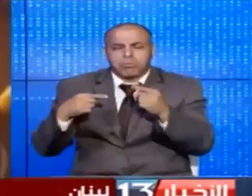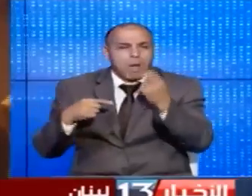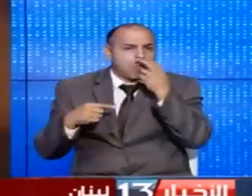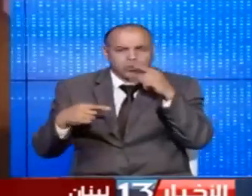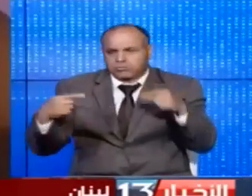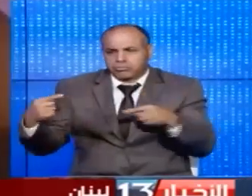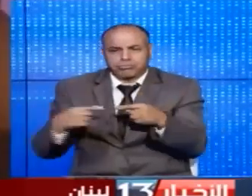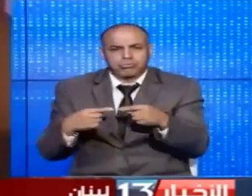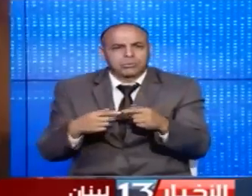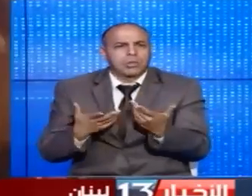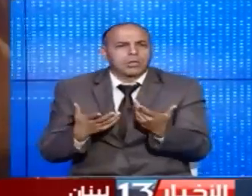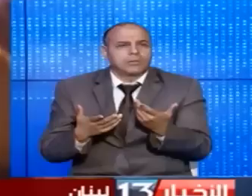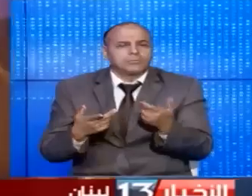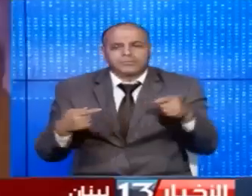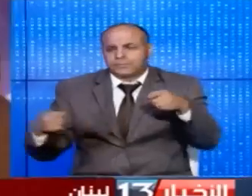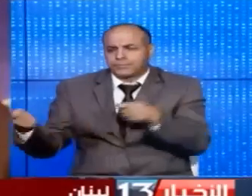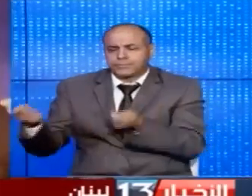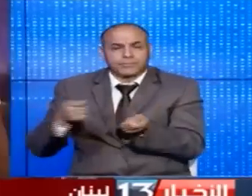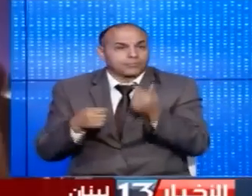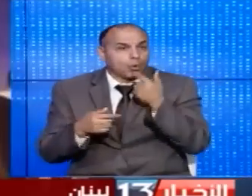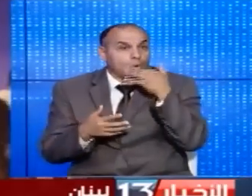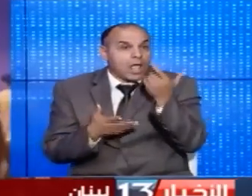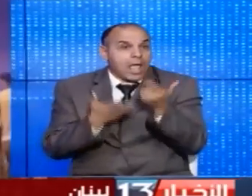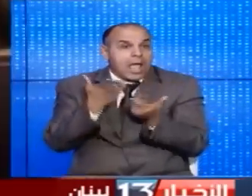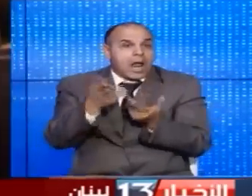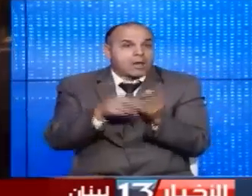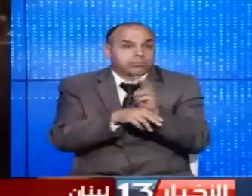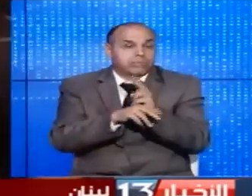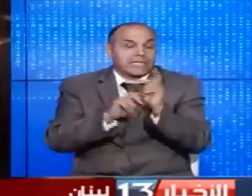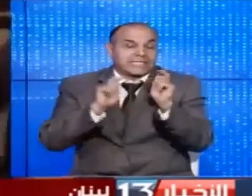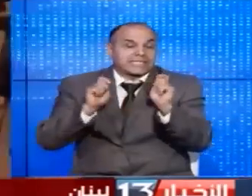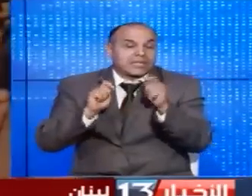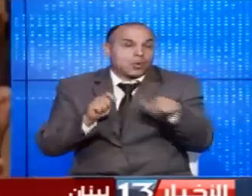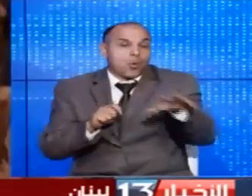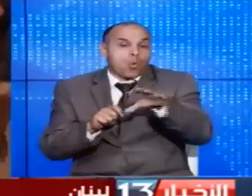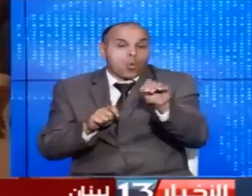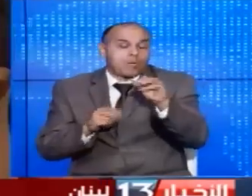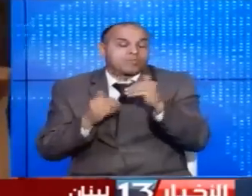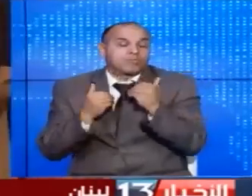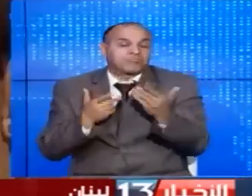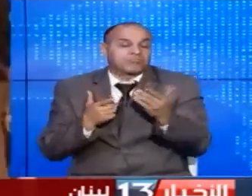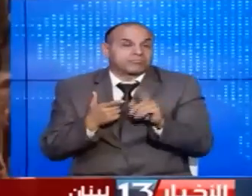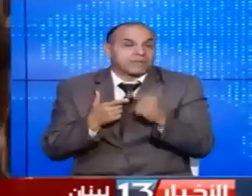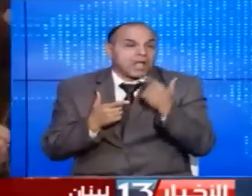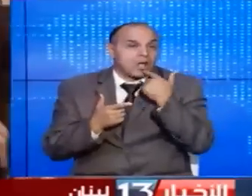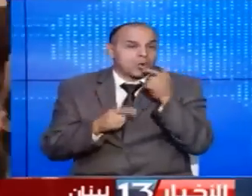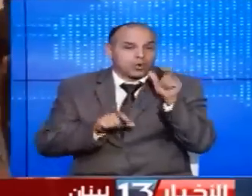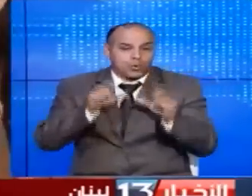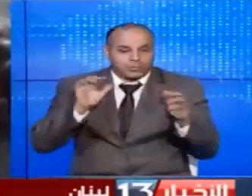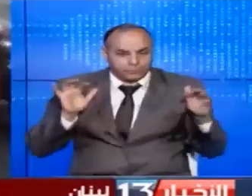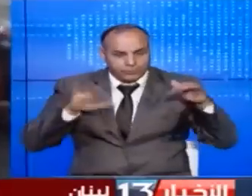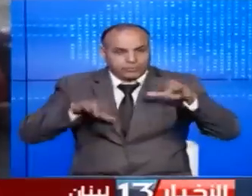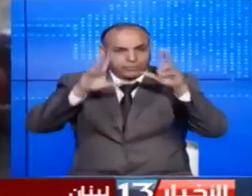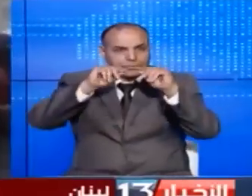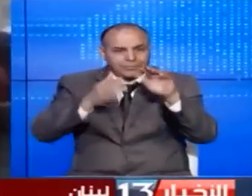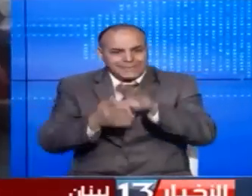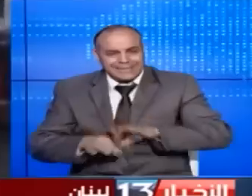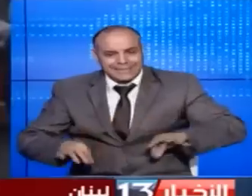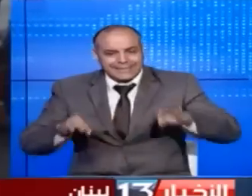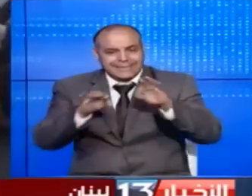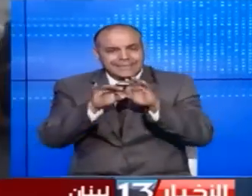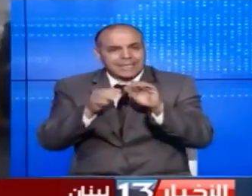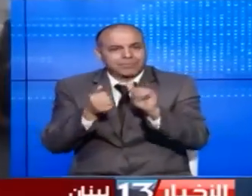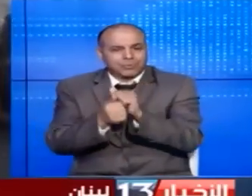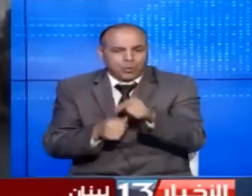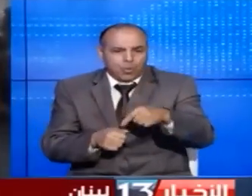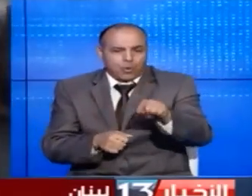الأمن في حركات احتجاجية على الطبقة السياسية برمتها، توافد لبنانيون اليوم على ساحة رياض الصلح